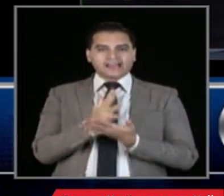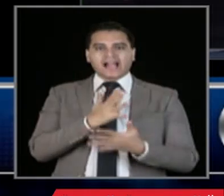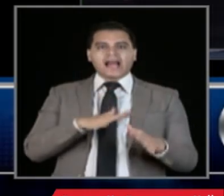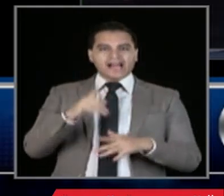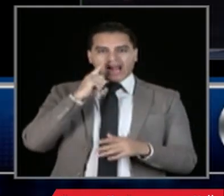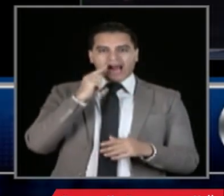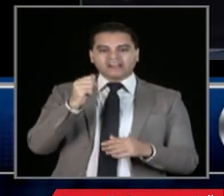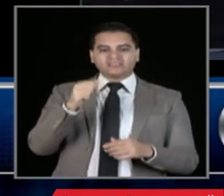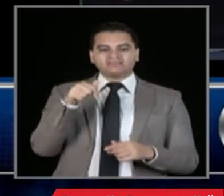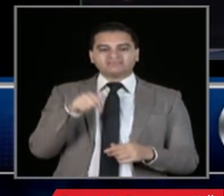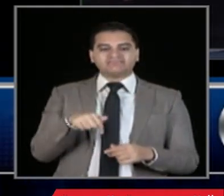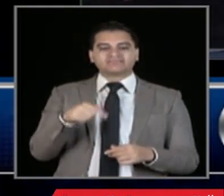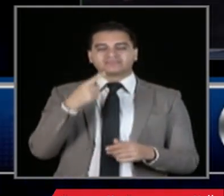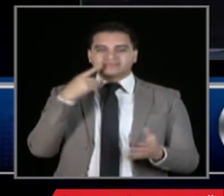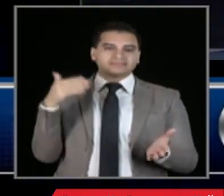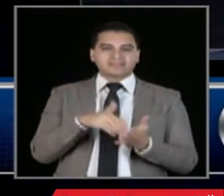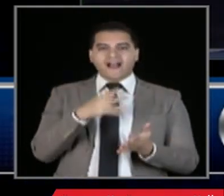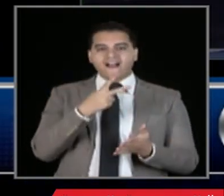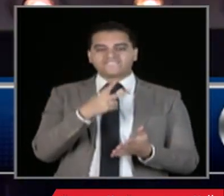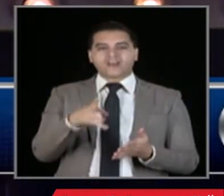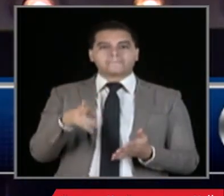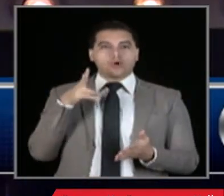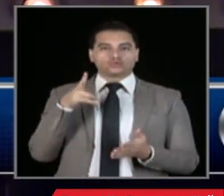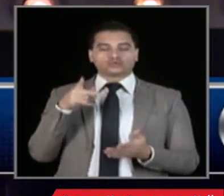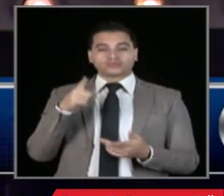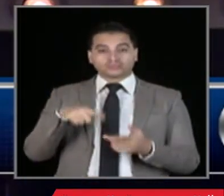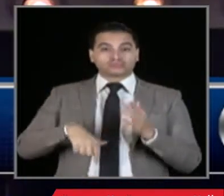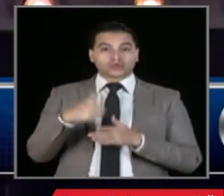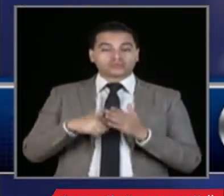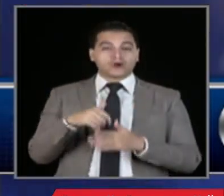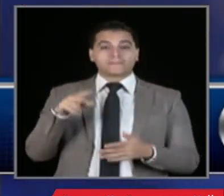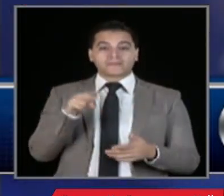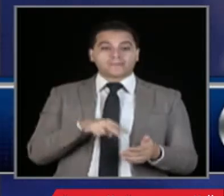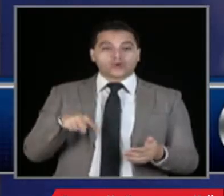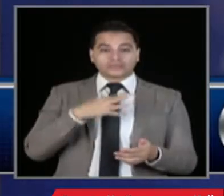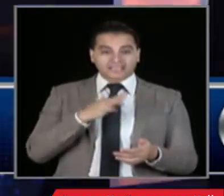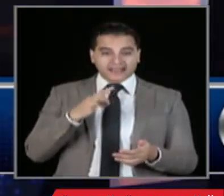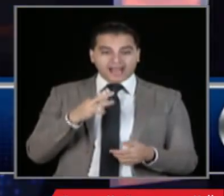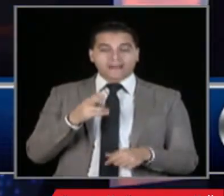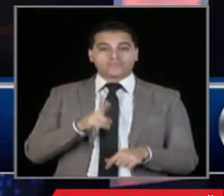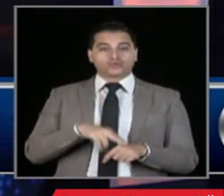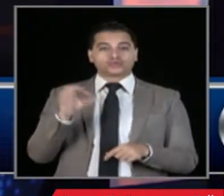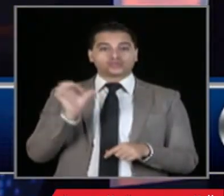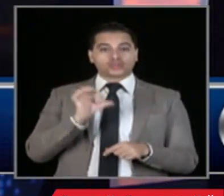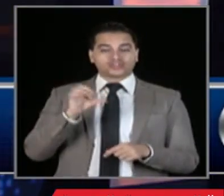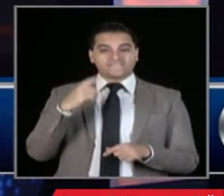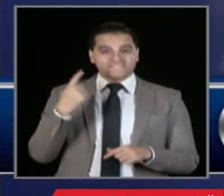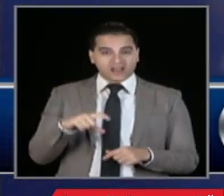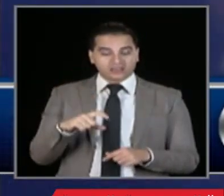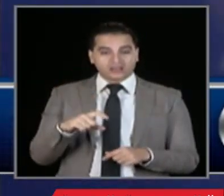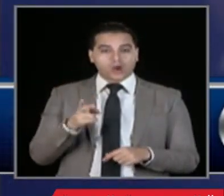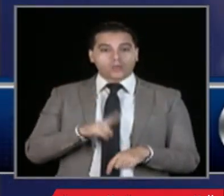28 ميدالية ذهب و16 فضة و9 برونز، إجمالي 53 ميدالية.